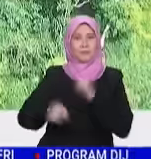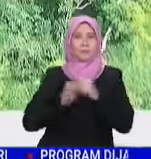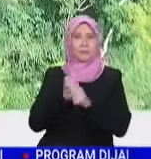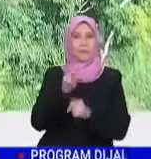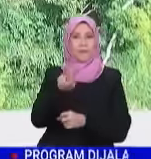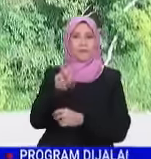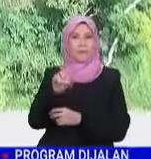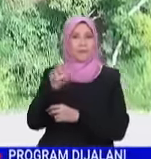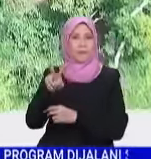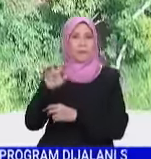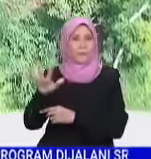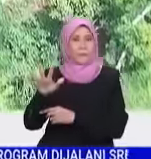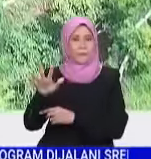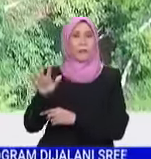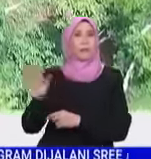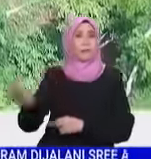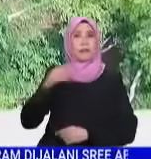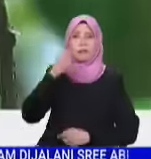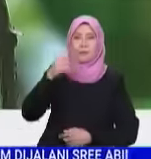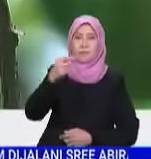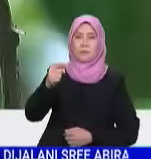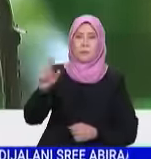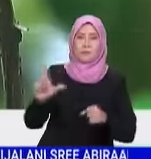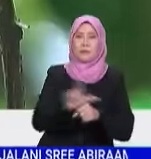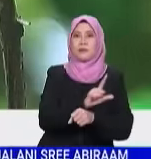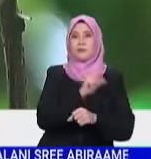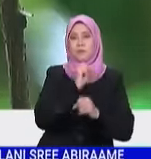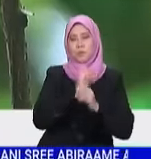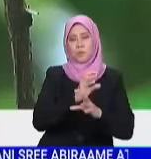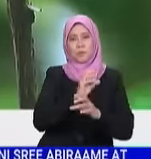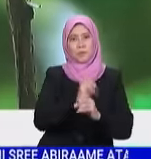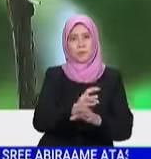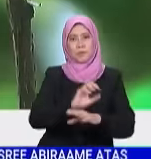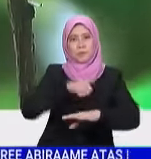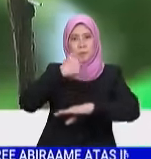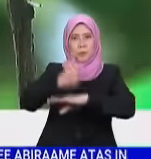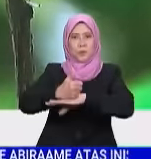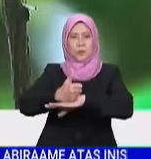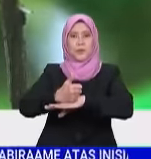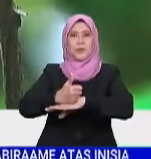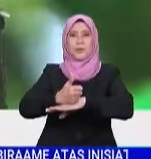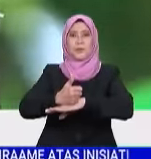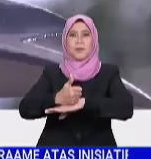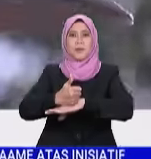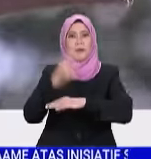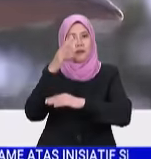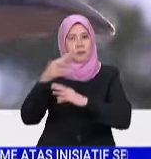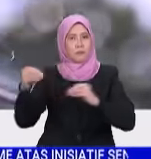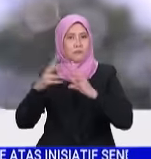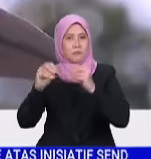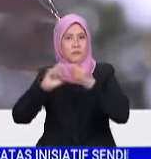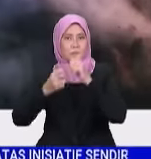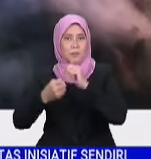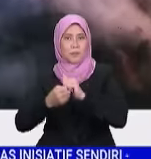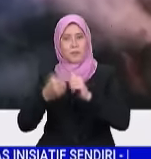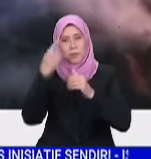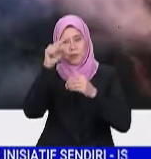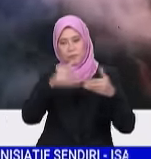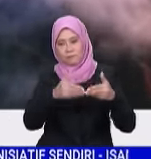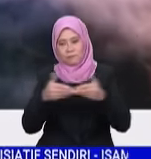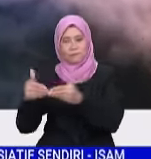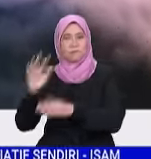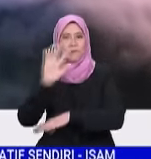tahun 2025 Beliau berkata ia akan melengkapkan usaha mewujudkan koridor dan menyelesaikan isu ketersambungan